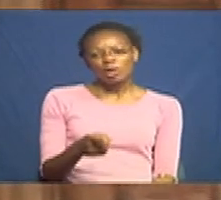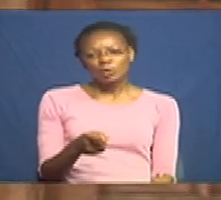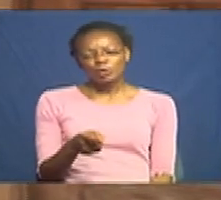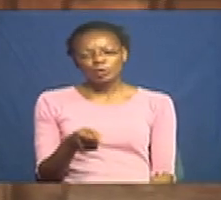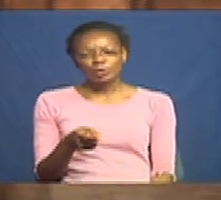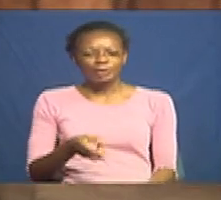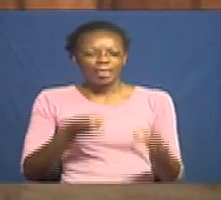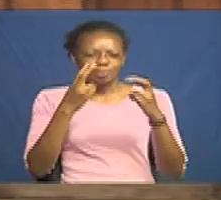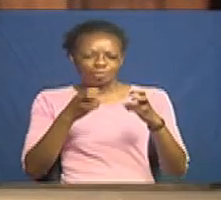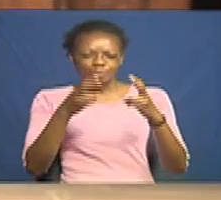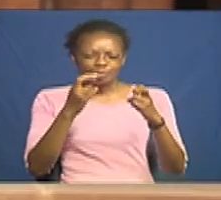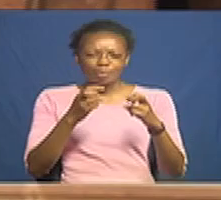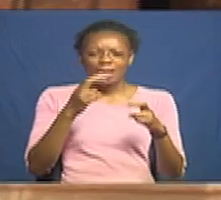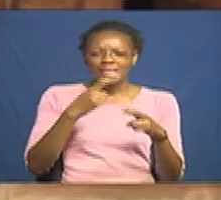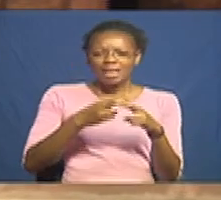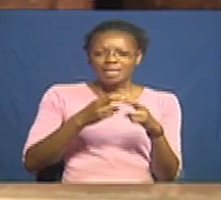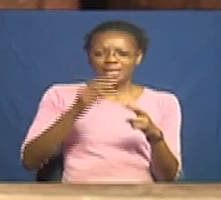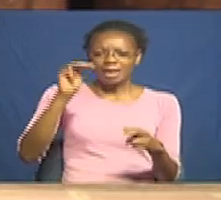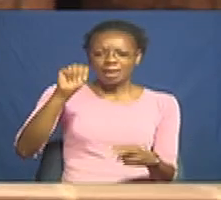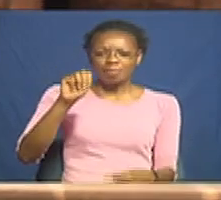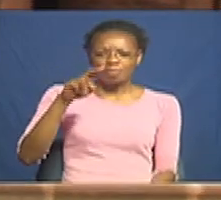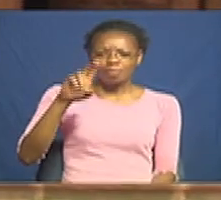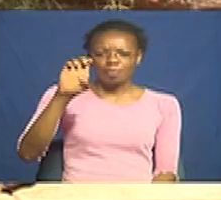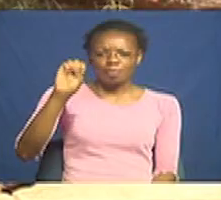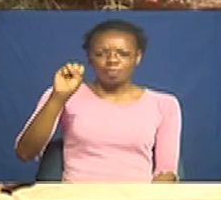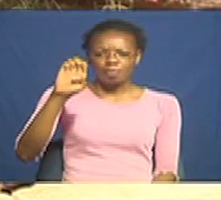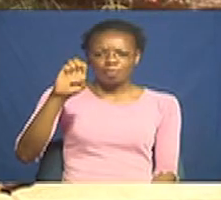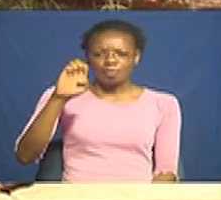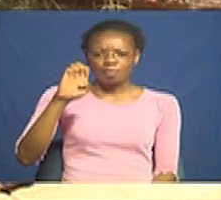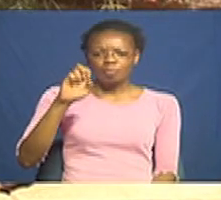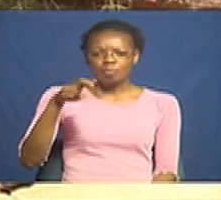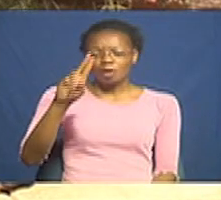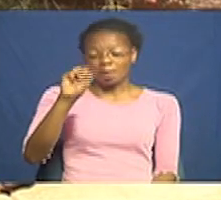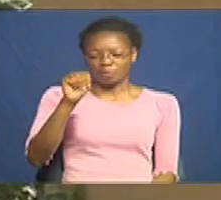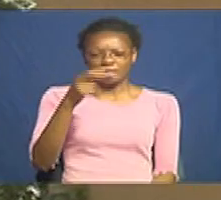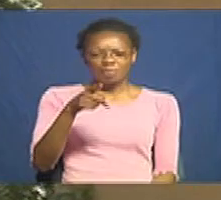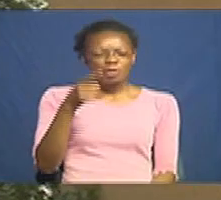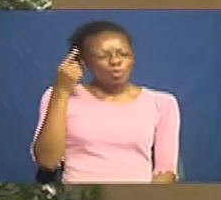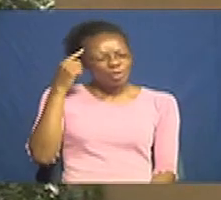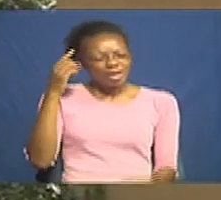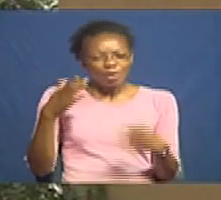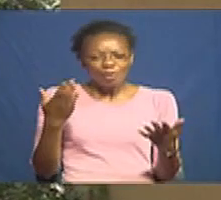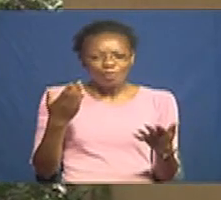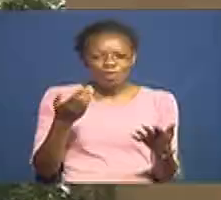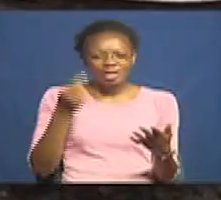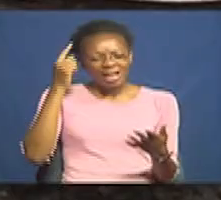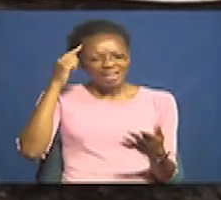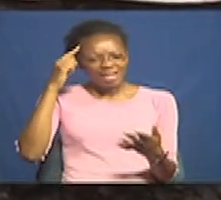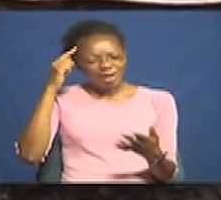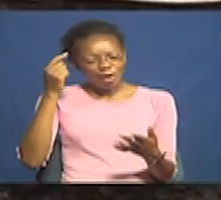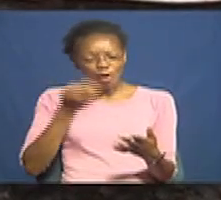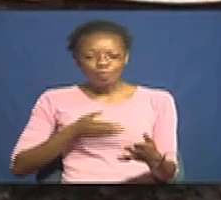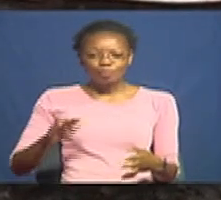Kwa kusikia jina museum, huenda akili yako imepiga picha joka kubwa na wanyama mbalimbali kutia ndani turathi